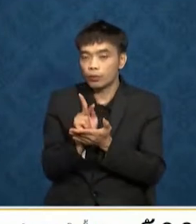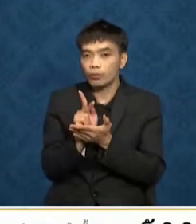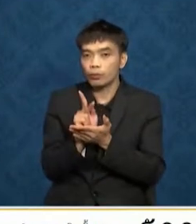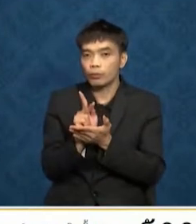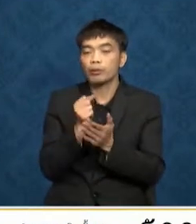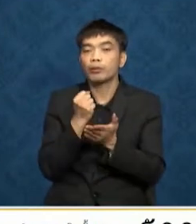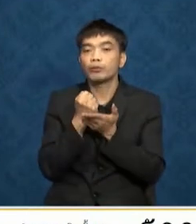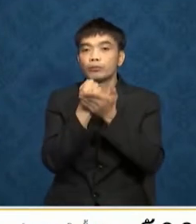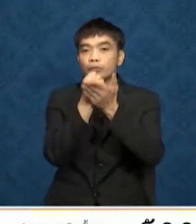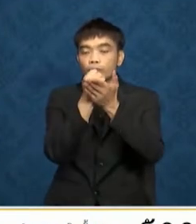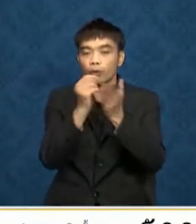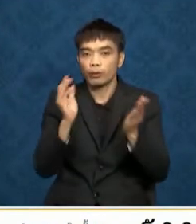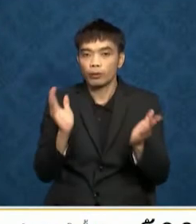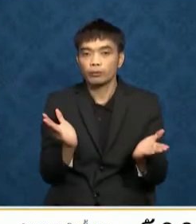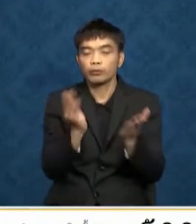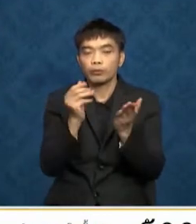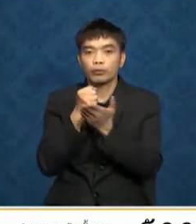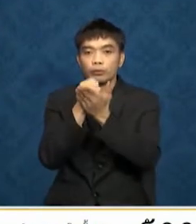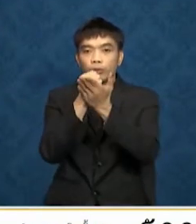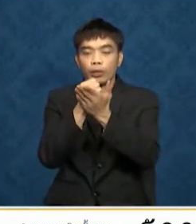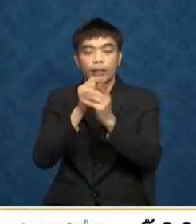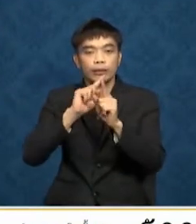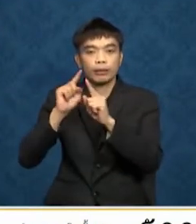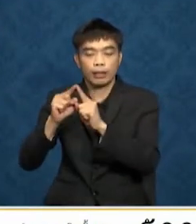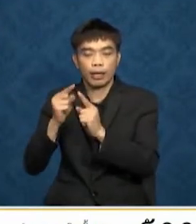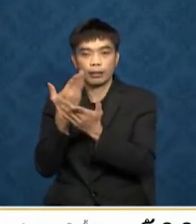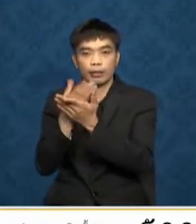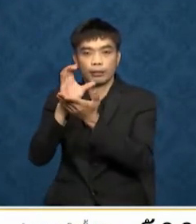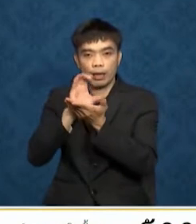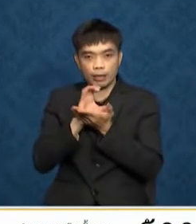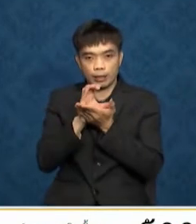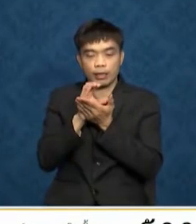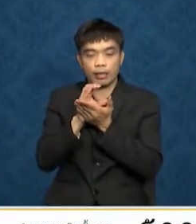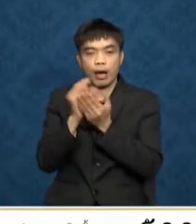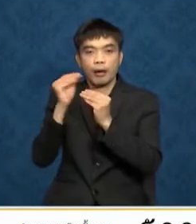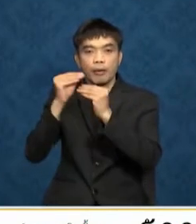เชยงบประมาณที่เกินรายรับถึง